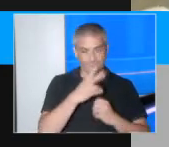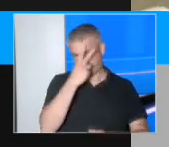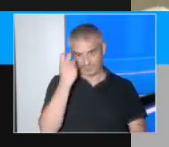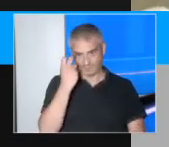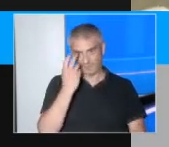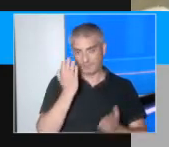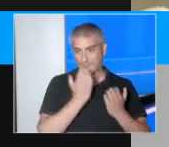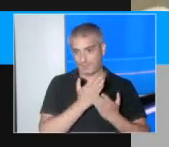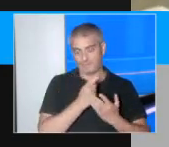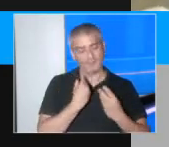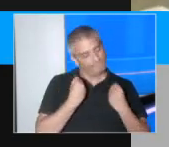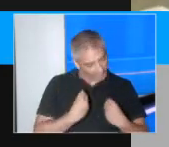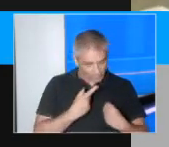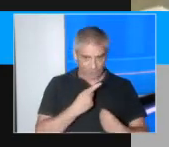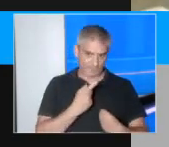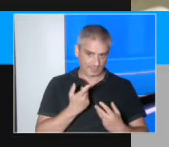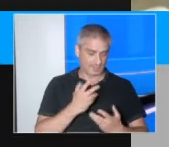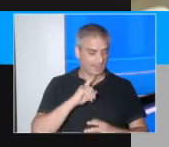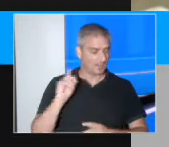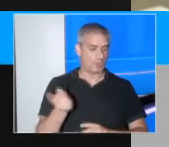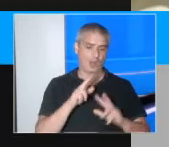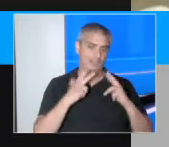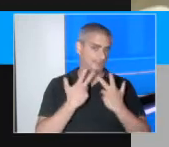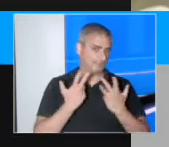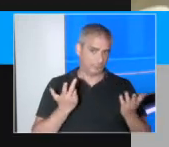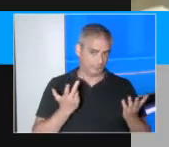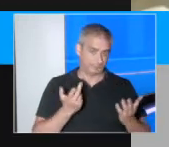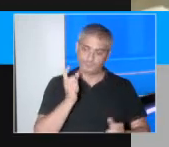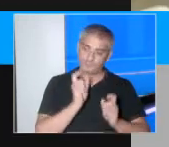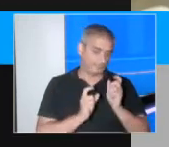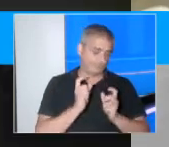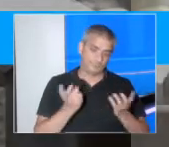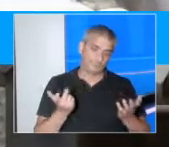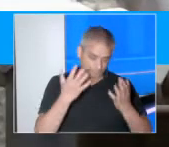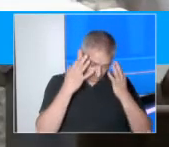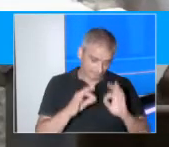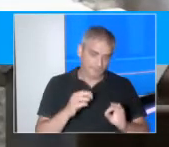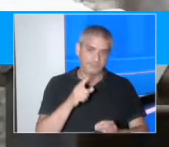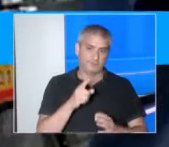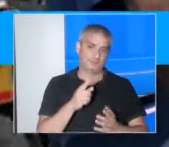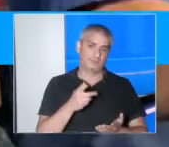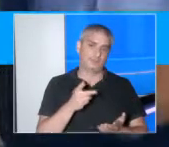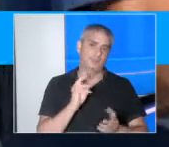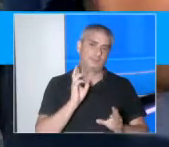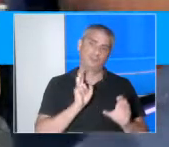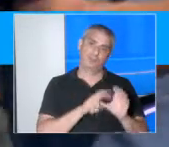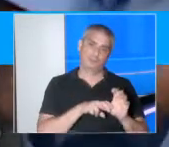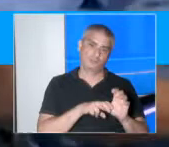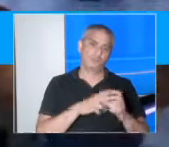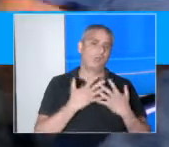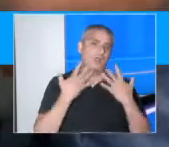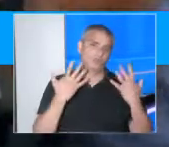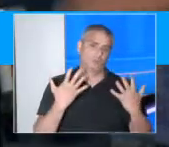הערבית בנגב ולטובת כלל הציבור, ואנשים מעריכים, וזה התפתח בהשתתפות